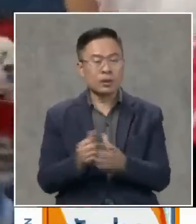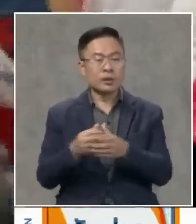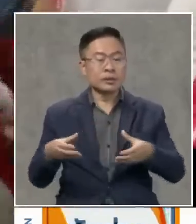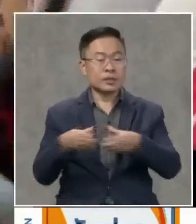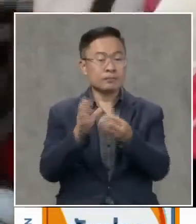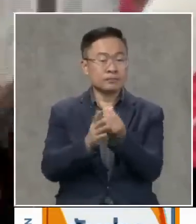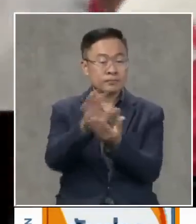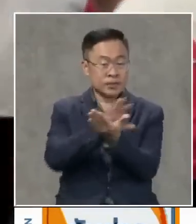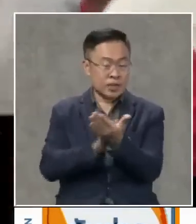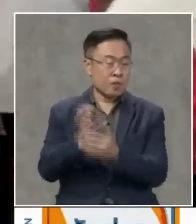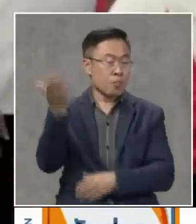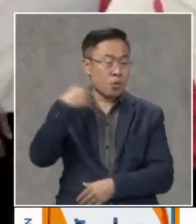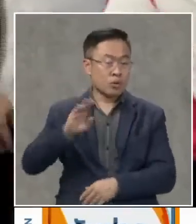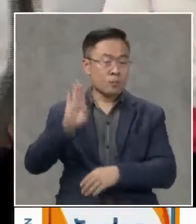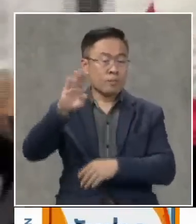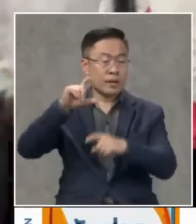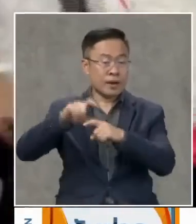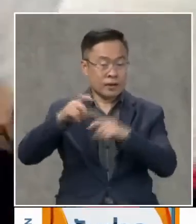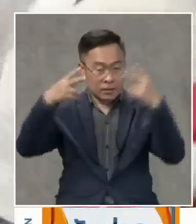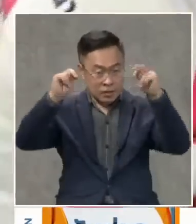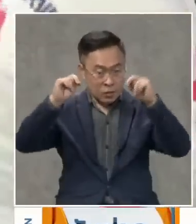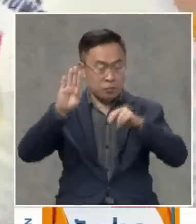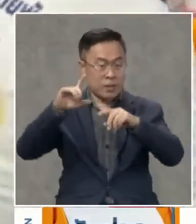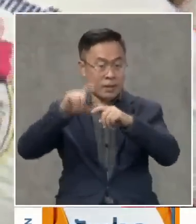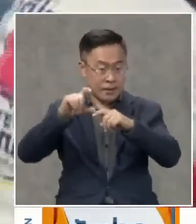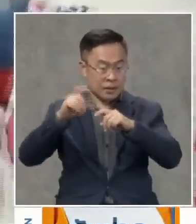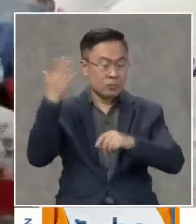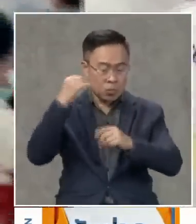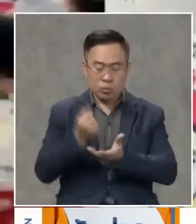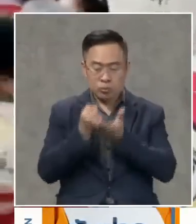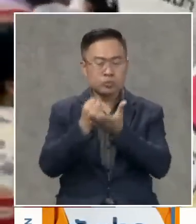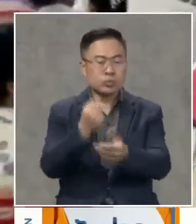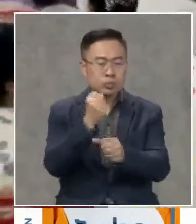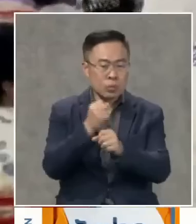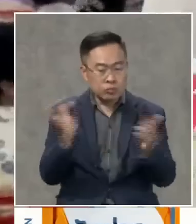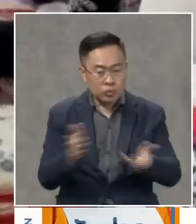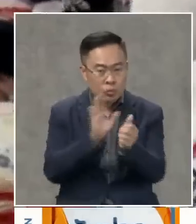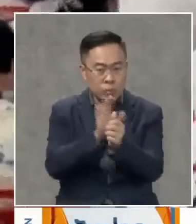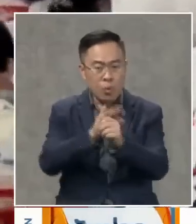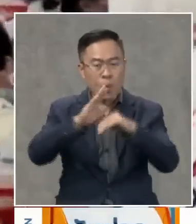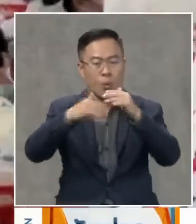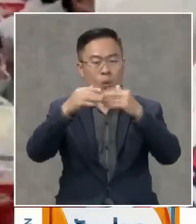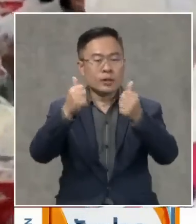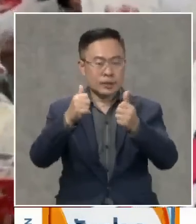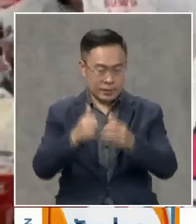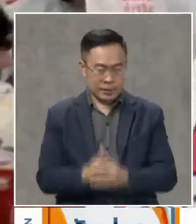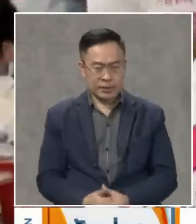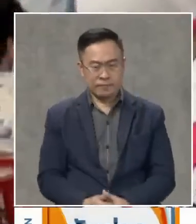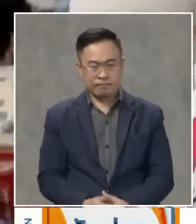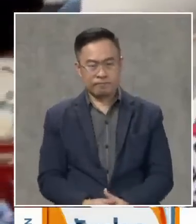ตั้งแต่สมัยของคุณบรรหารศิลปะอาชาอดีตนายกรัฐมนตรีคนที่21เนี่ยนะคะบรรยากาศก็ชื่นมื่นทีเดียวอบอุ่นทีเดียว